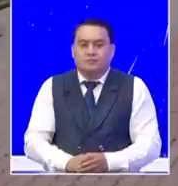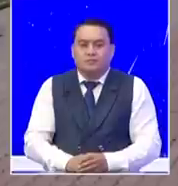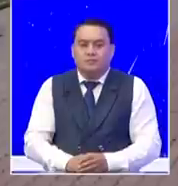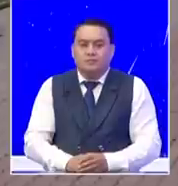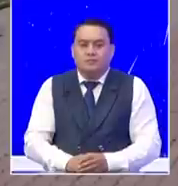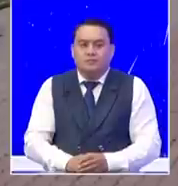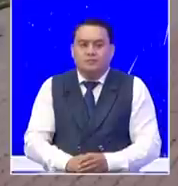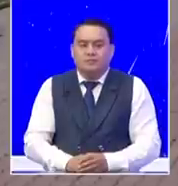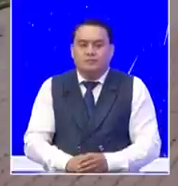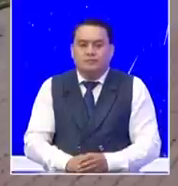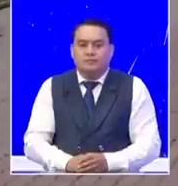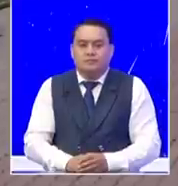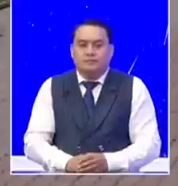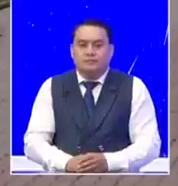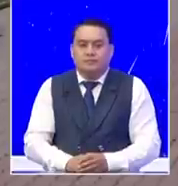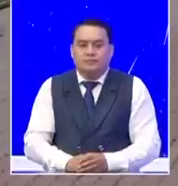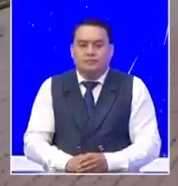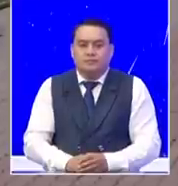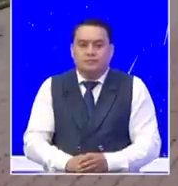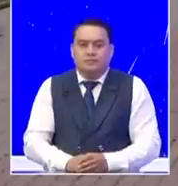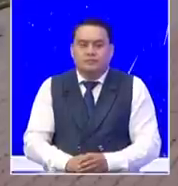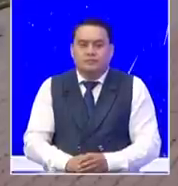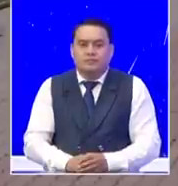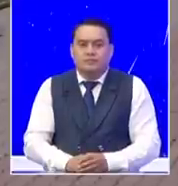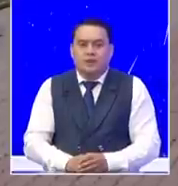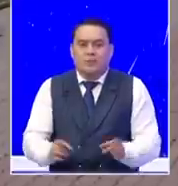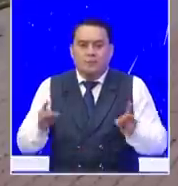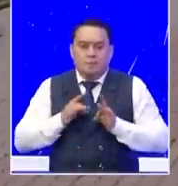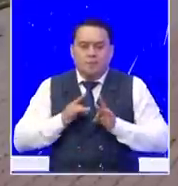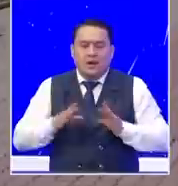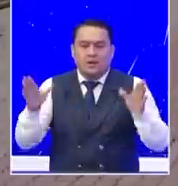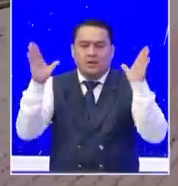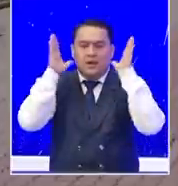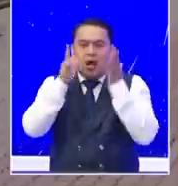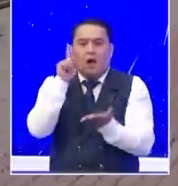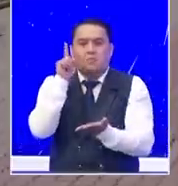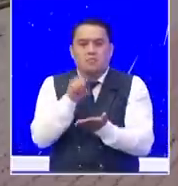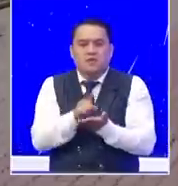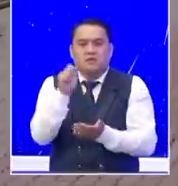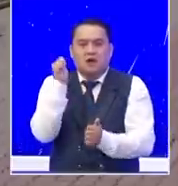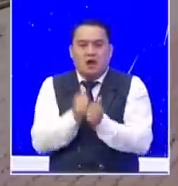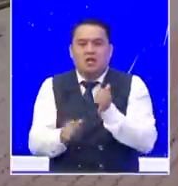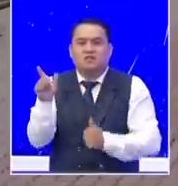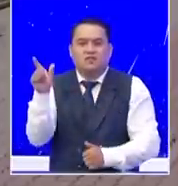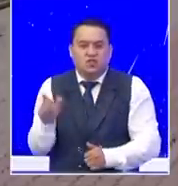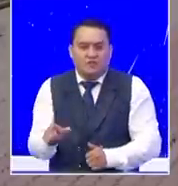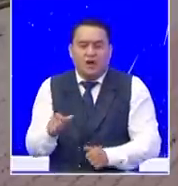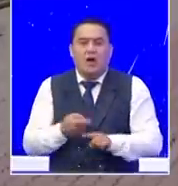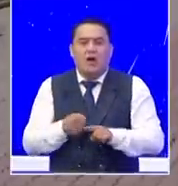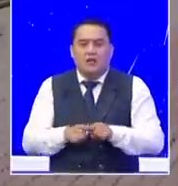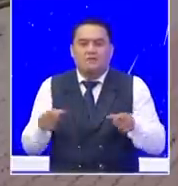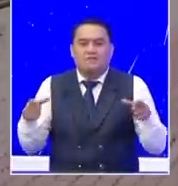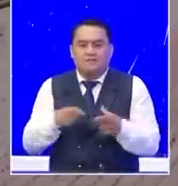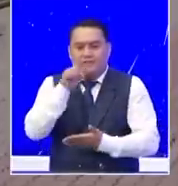Айт намазын оқу жалпы мусульман адамға. Совершать праздничный айт намаз – обязанность для каждого мусульманина. Однако из-за